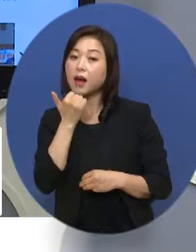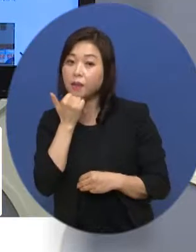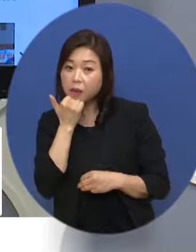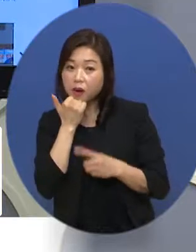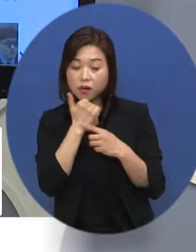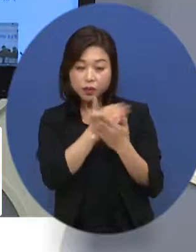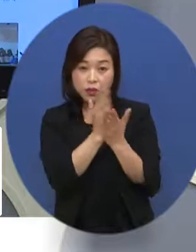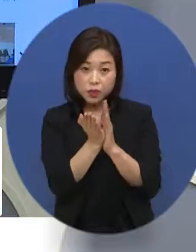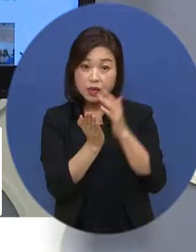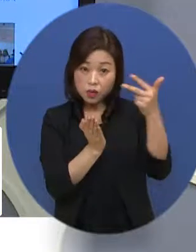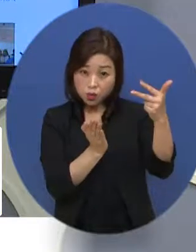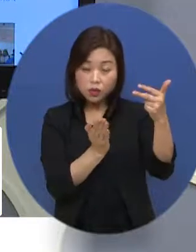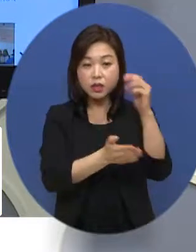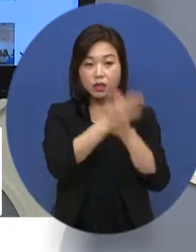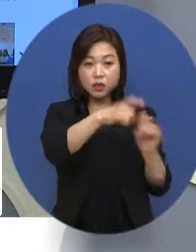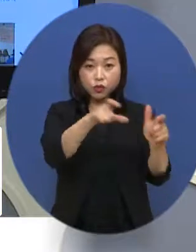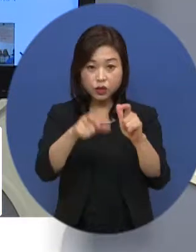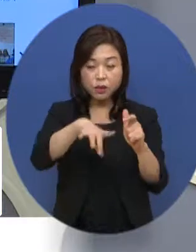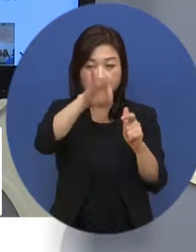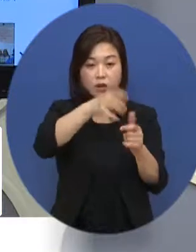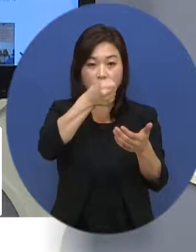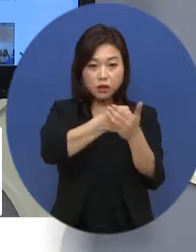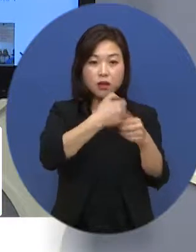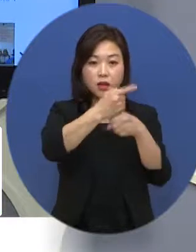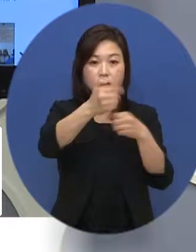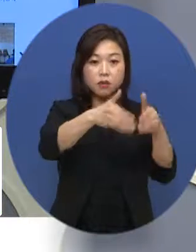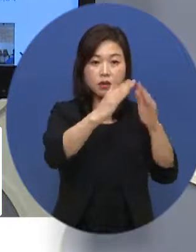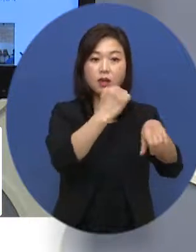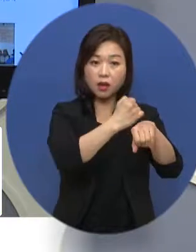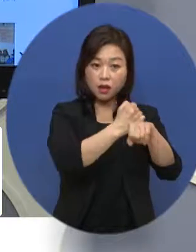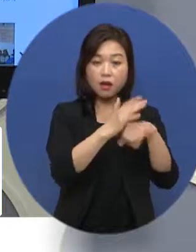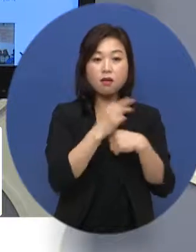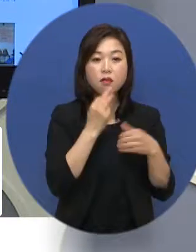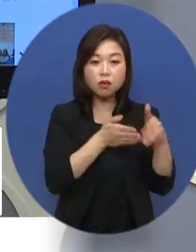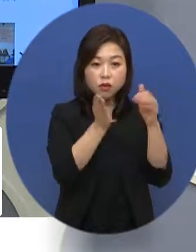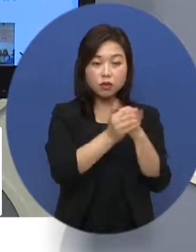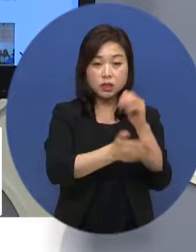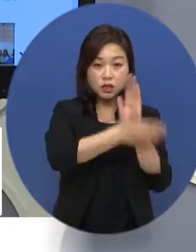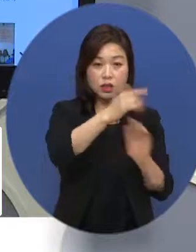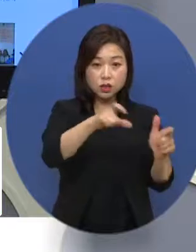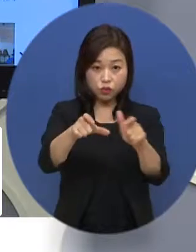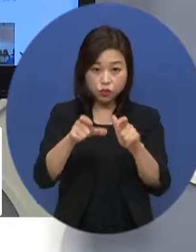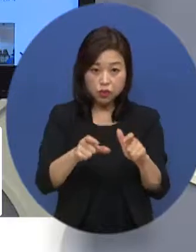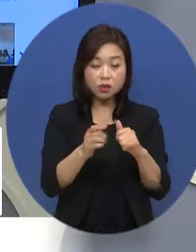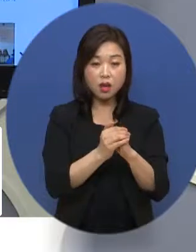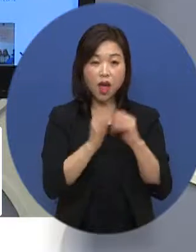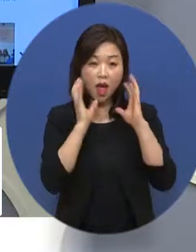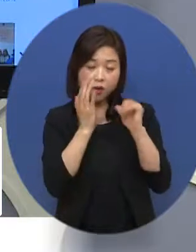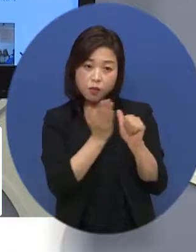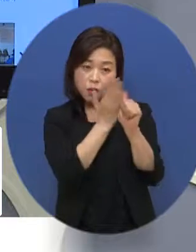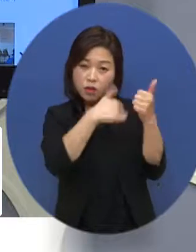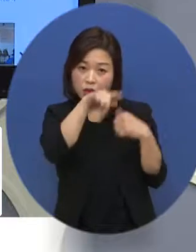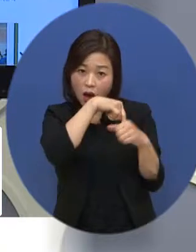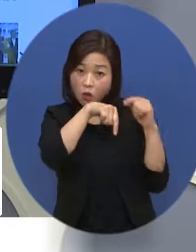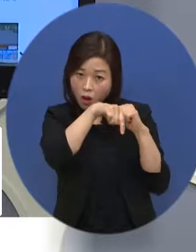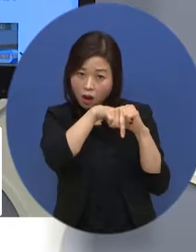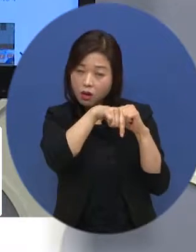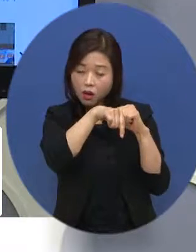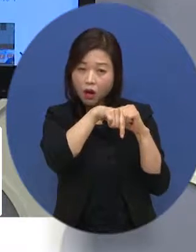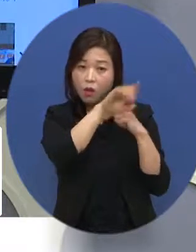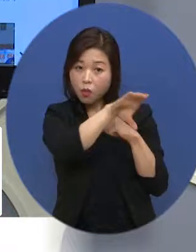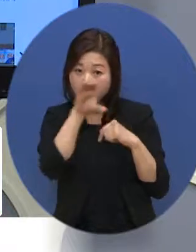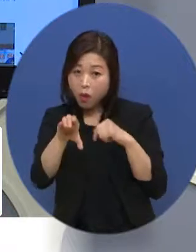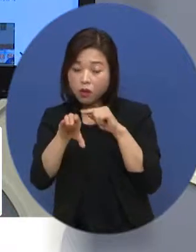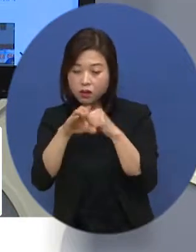우성 선정돼 내년 에 설치됩니다 또한 경기도는 시군별 교육 보육 인프라 현황을 반영해 신설 지역을